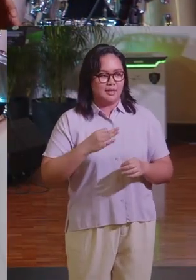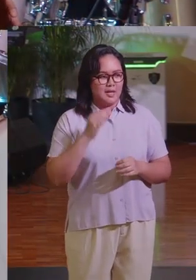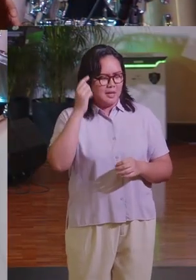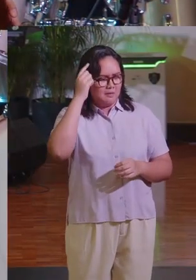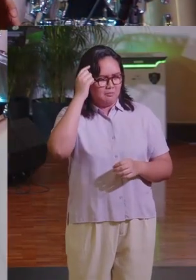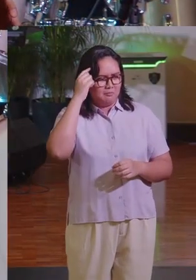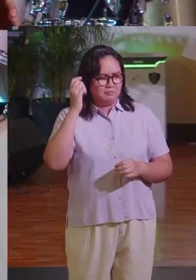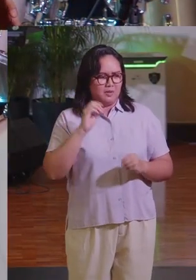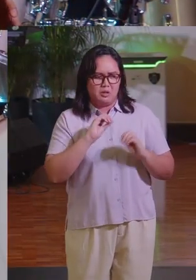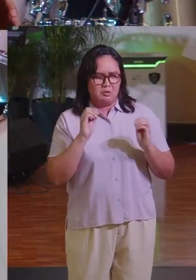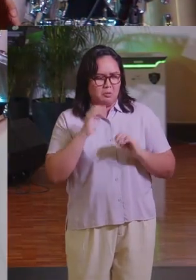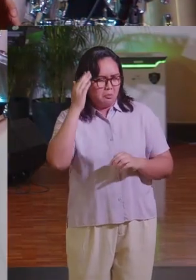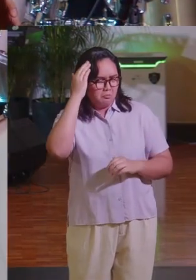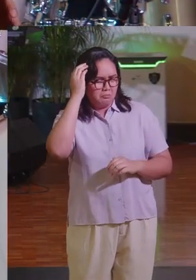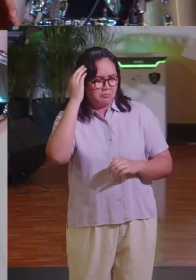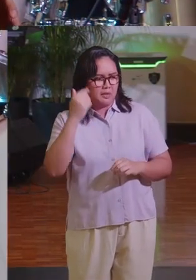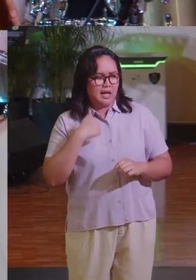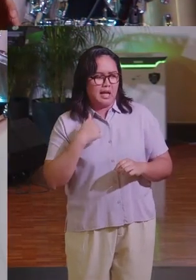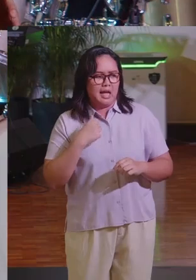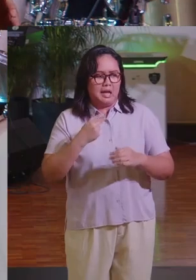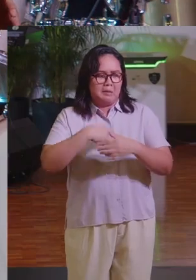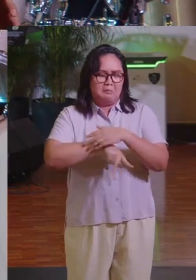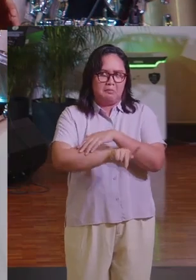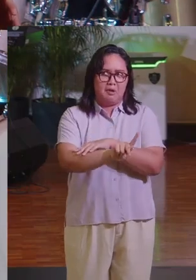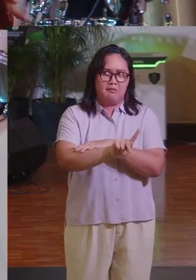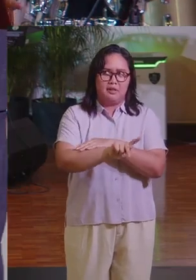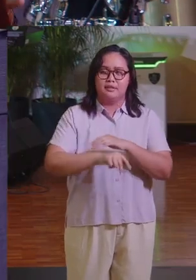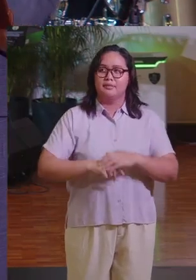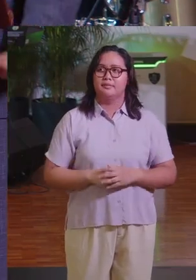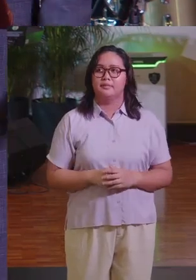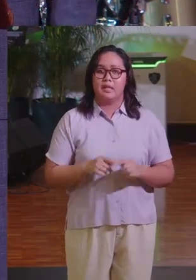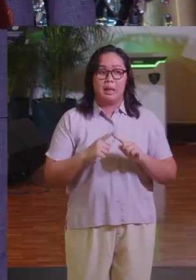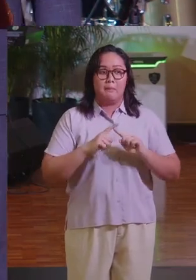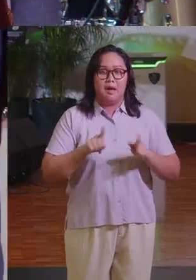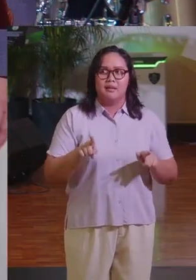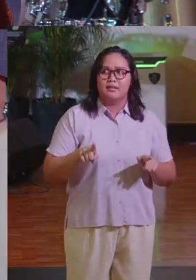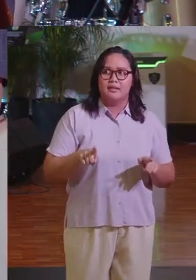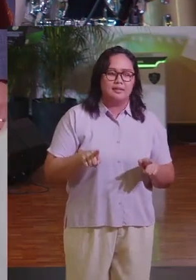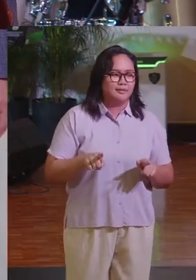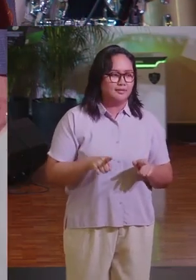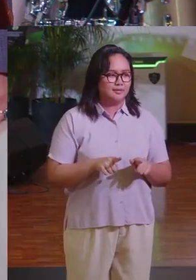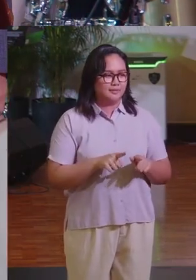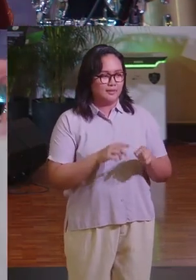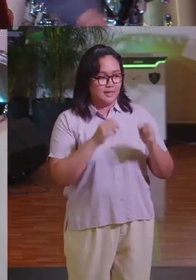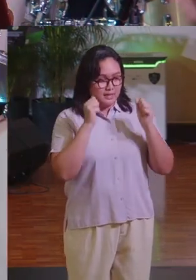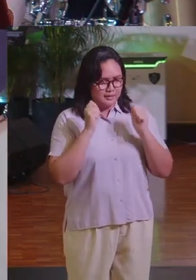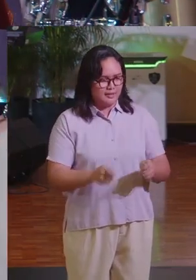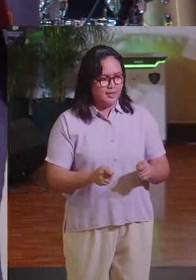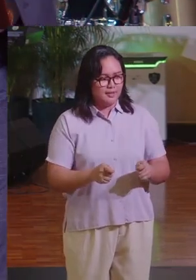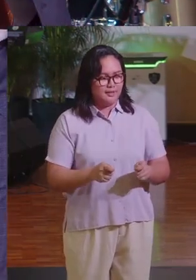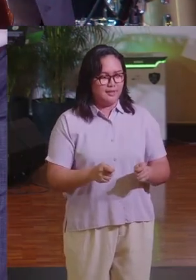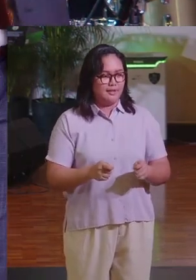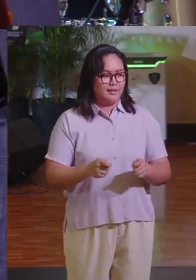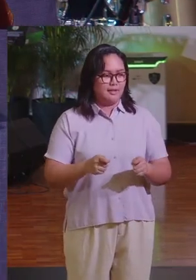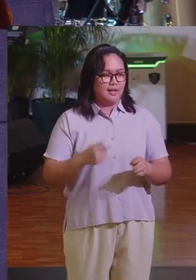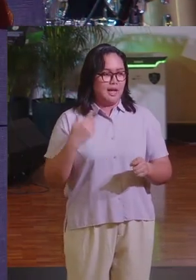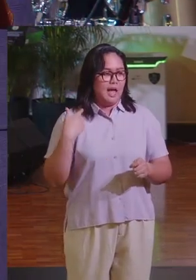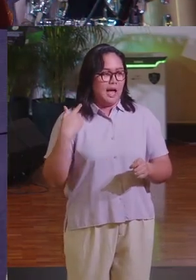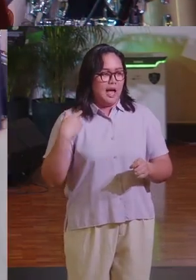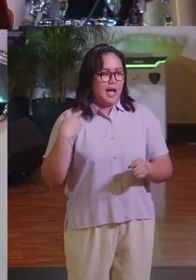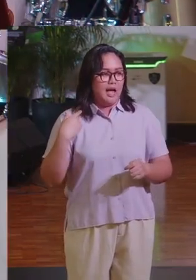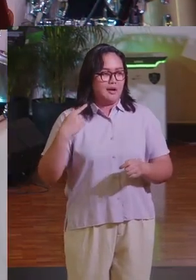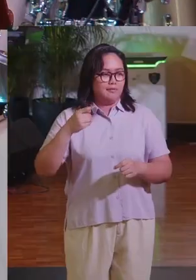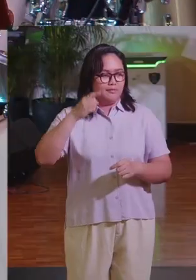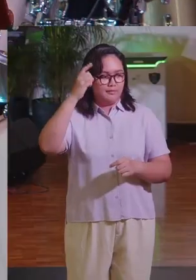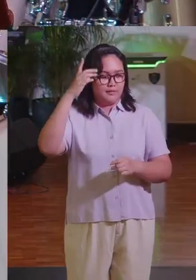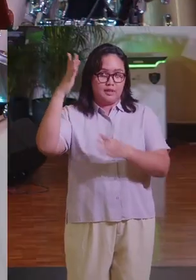nakakaalam na ako isang propeta. Ngunit biglang-bigla, sa isang iglap, biglang may dumating o nagpadala ang Diyos